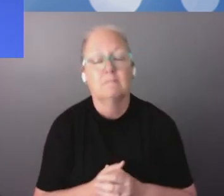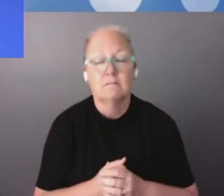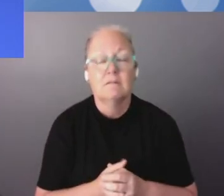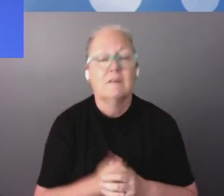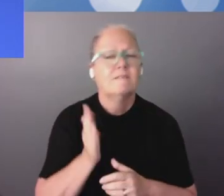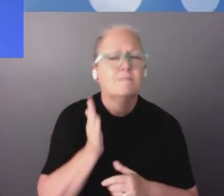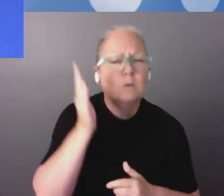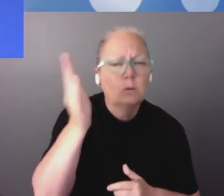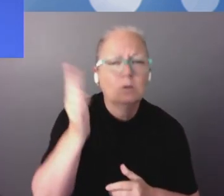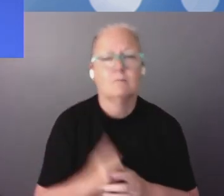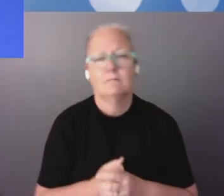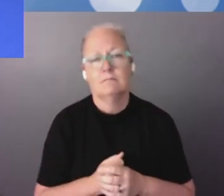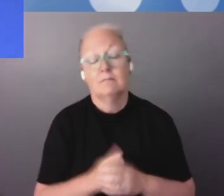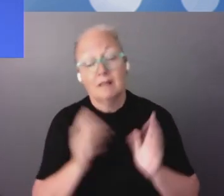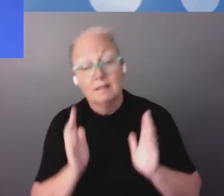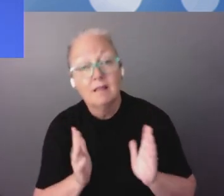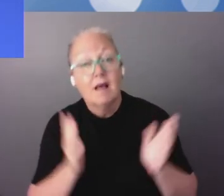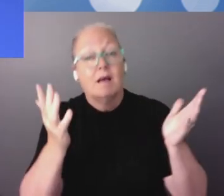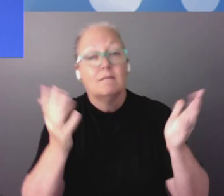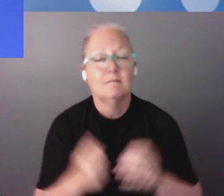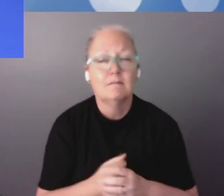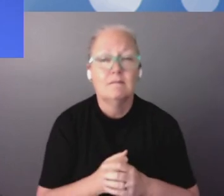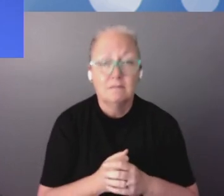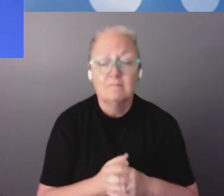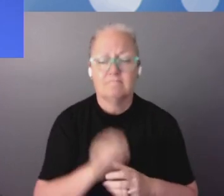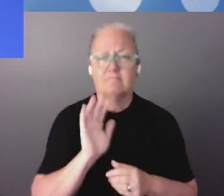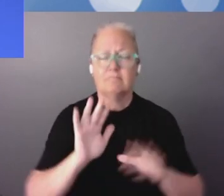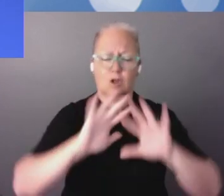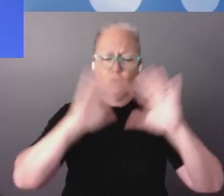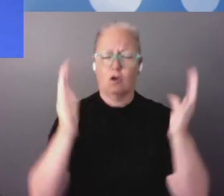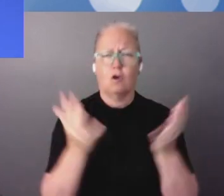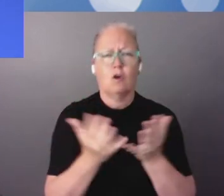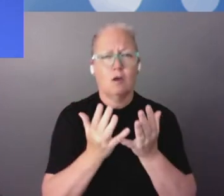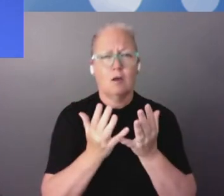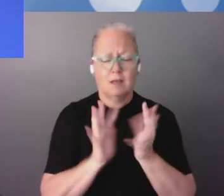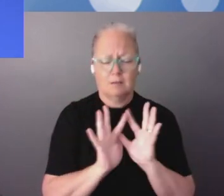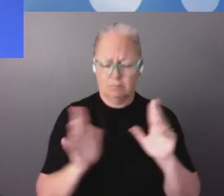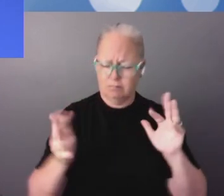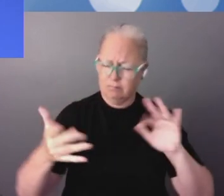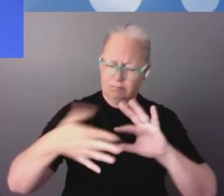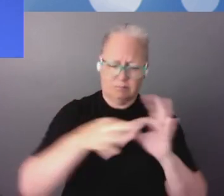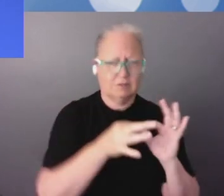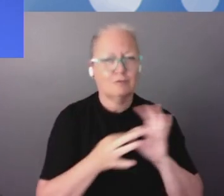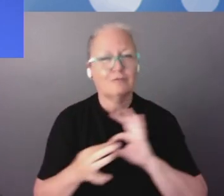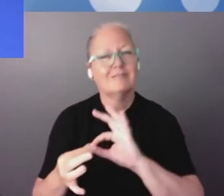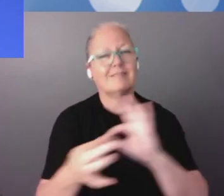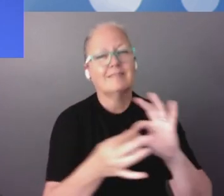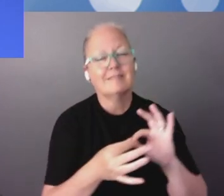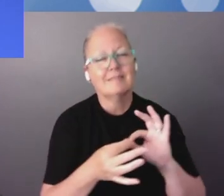的提高效率。同时我们也感受到在各个领域当中我们的生活，比方